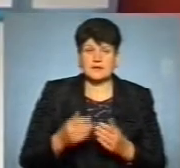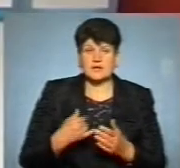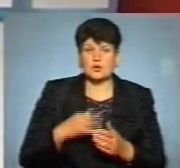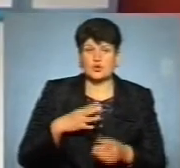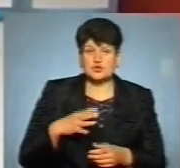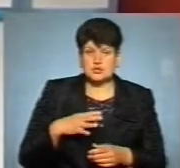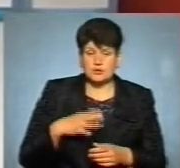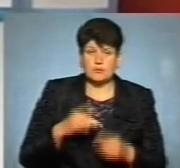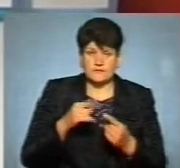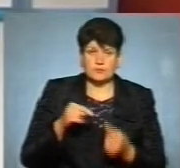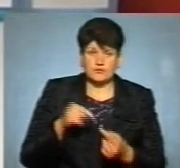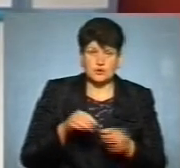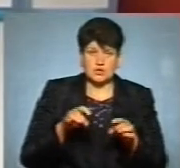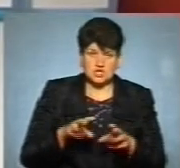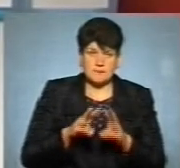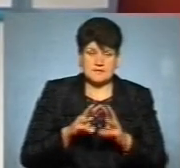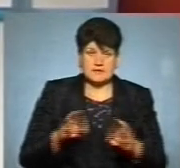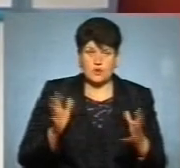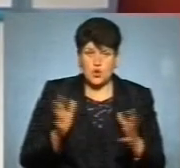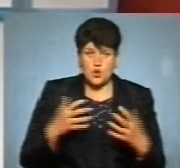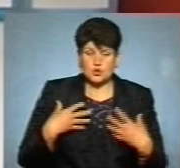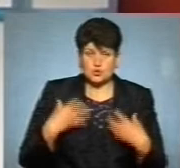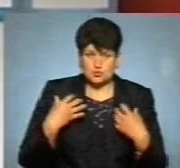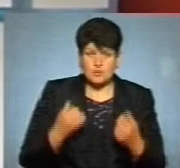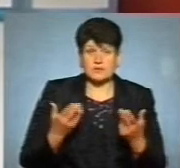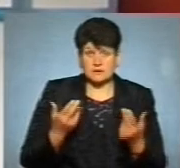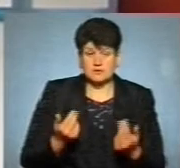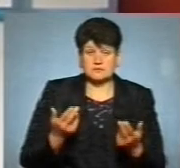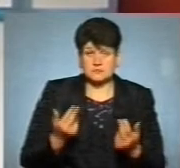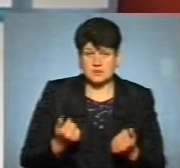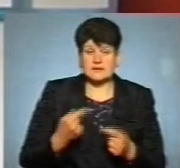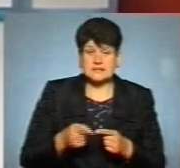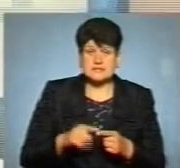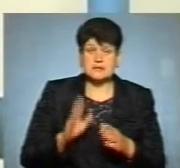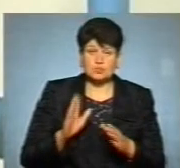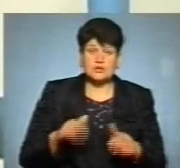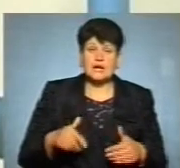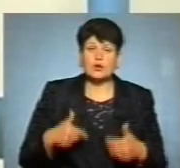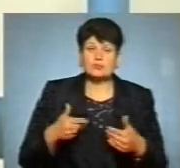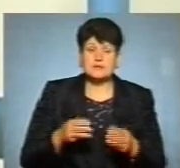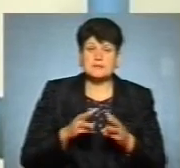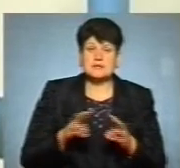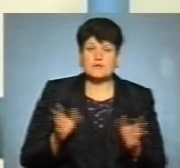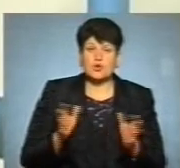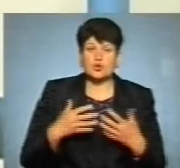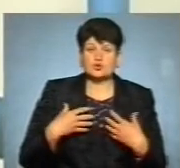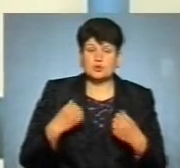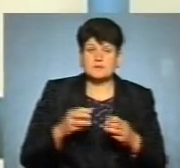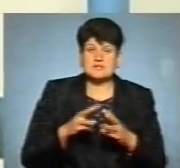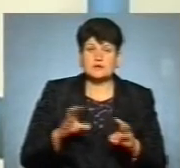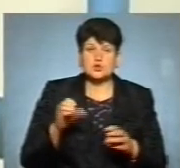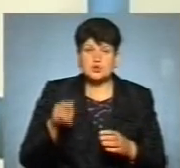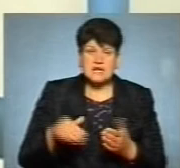очікуєте відповідне рішення Міністерства охорони здоров'я? І так, звичайно, це буде і рекомендація десь Міністерства охорони здоров'я, Міністерства соціальної